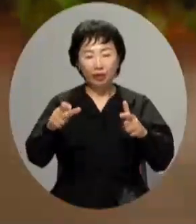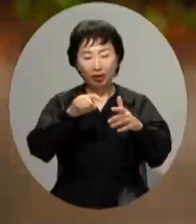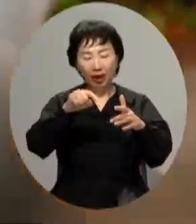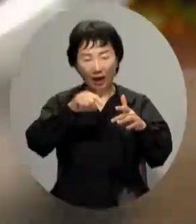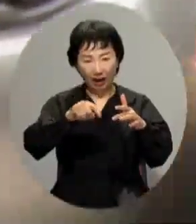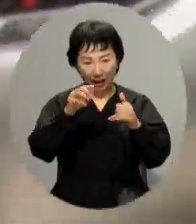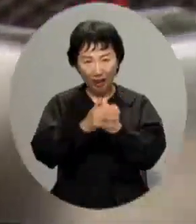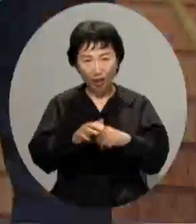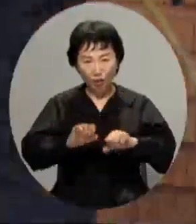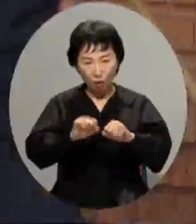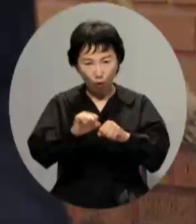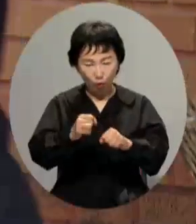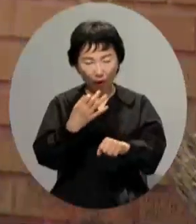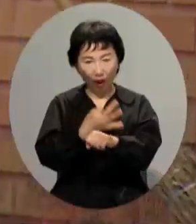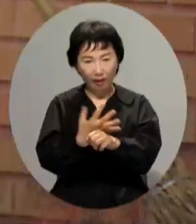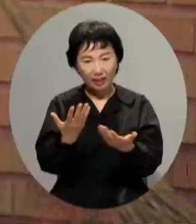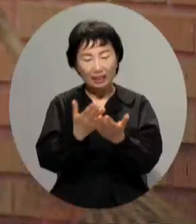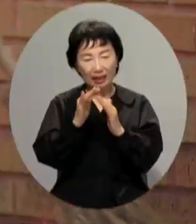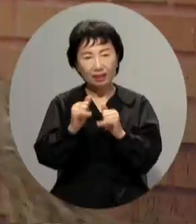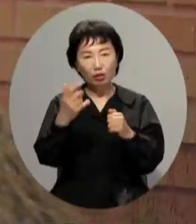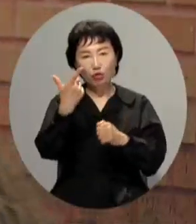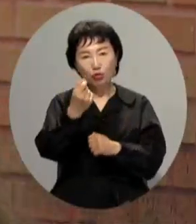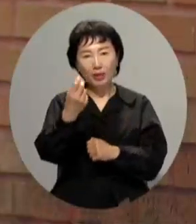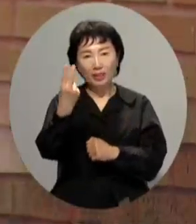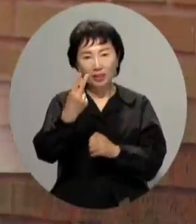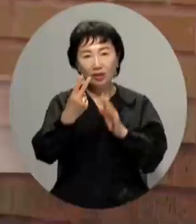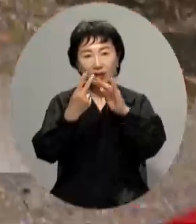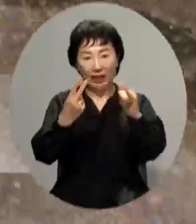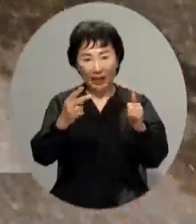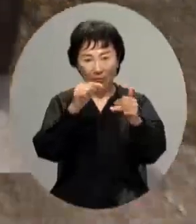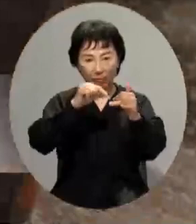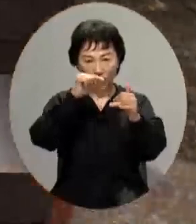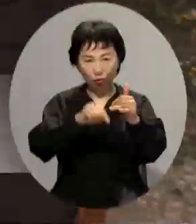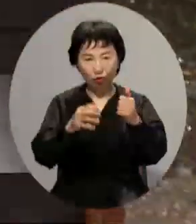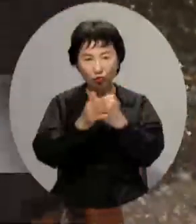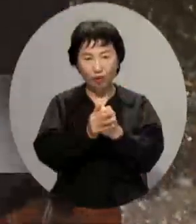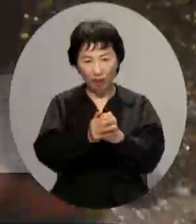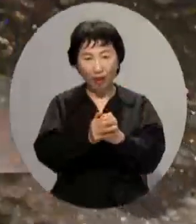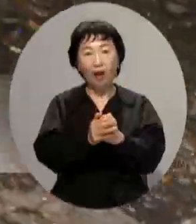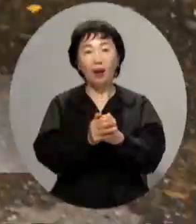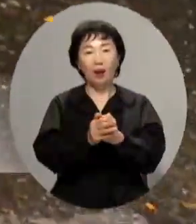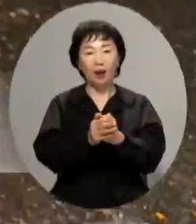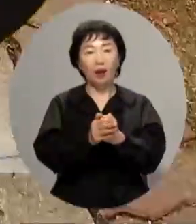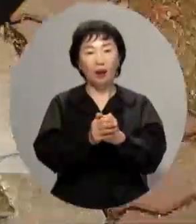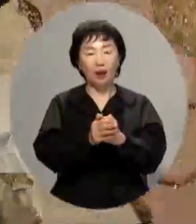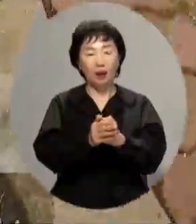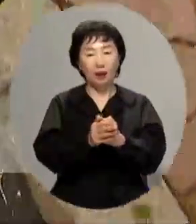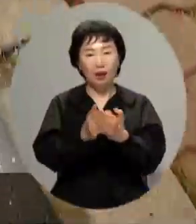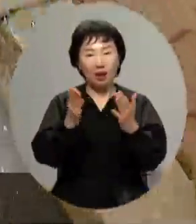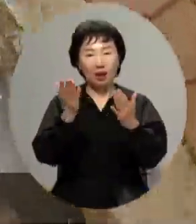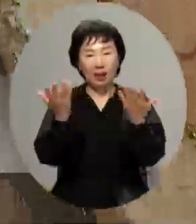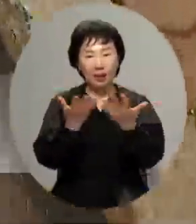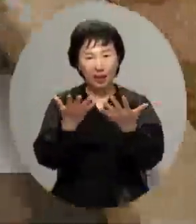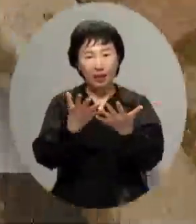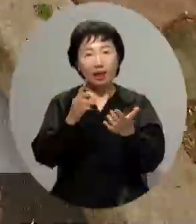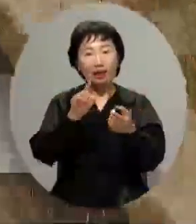노무직 취업자 6만 2천 명 가운데 상용직은 19%인 1만 2천 명에 불과한